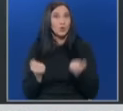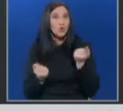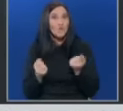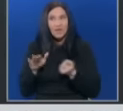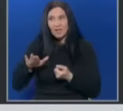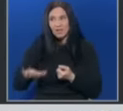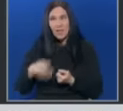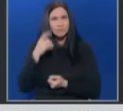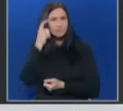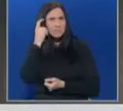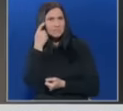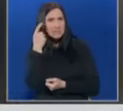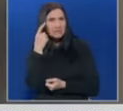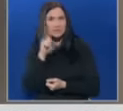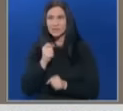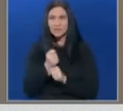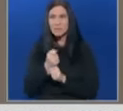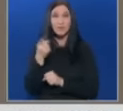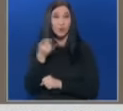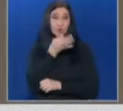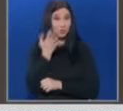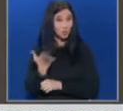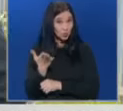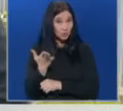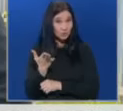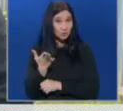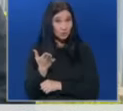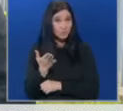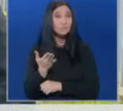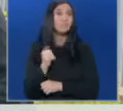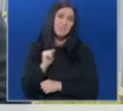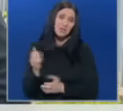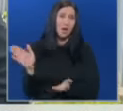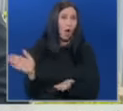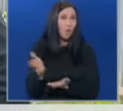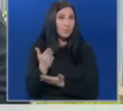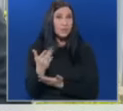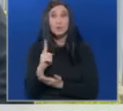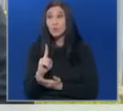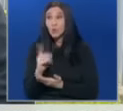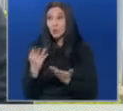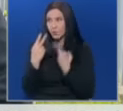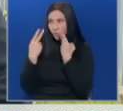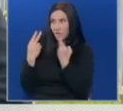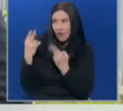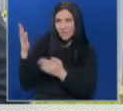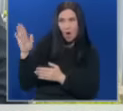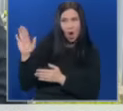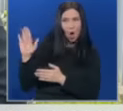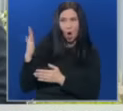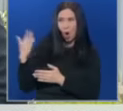Мислех да не се занимавам с този случай и да го отмина, но когато забелязах в огледалото,